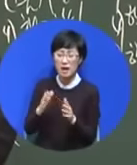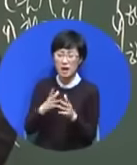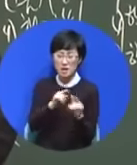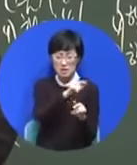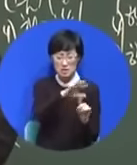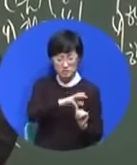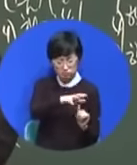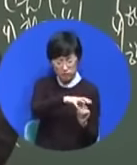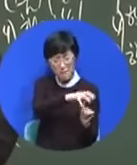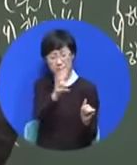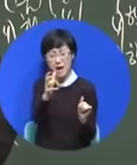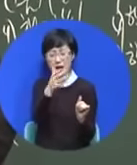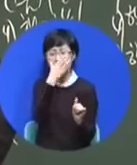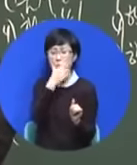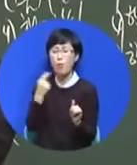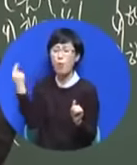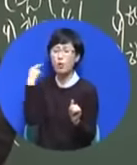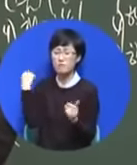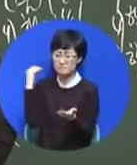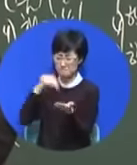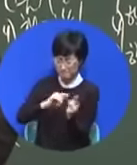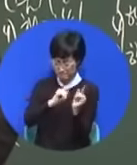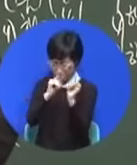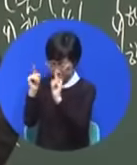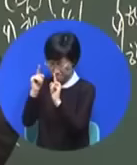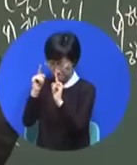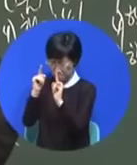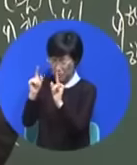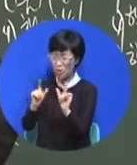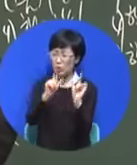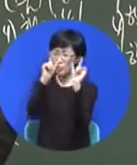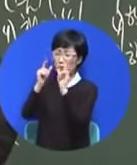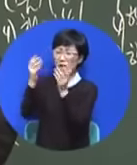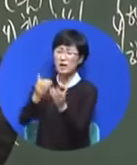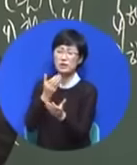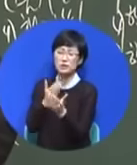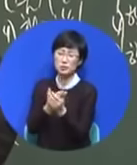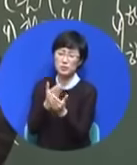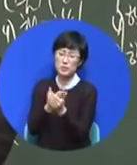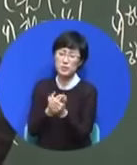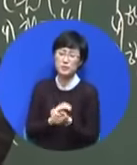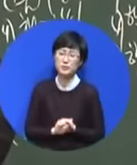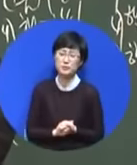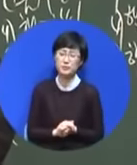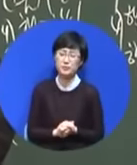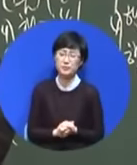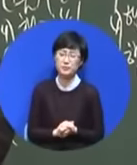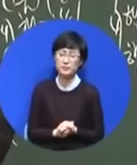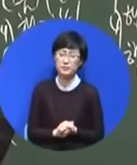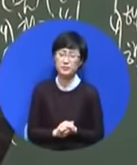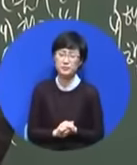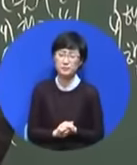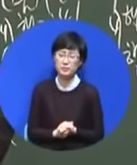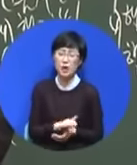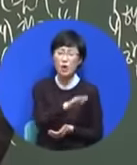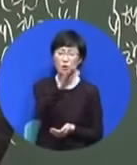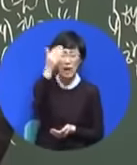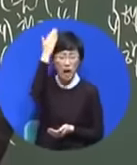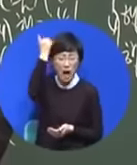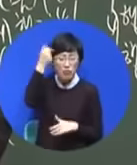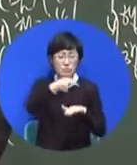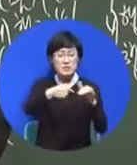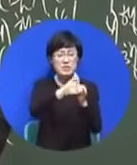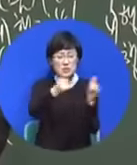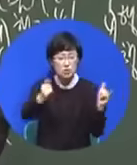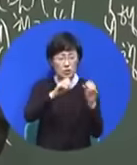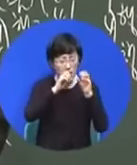벗어나는 복음 회복하는 한해가 되게 해 주시옵소서 빨리 우리 민족 살리고